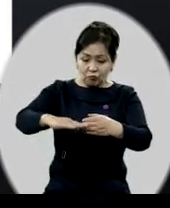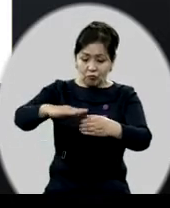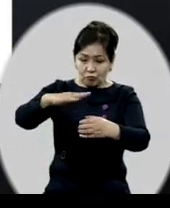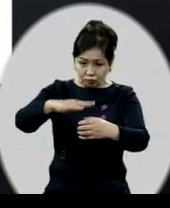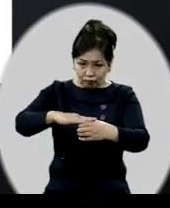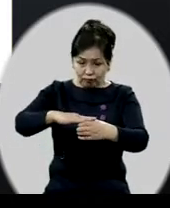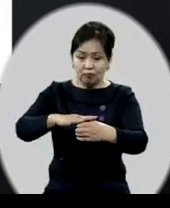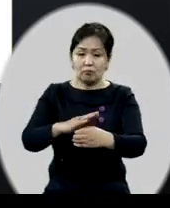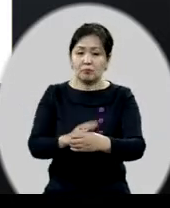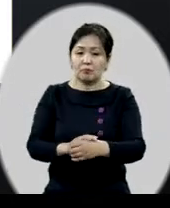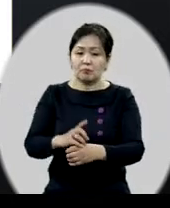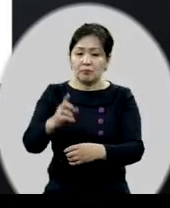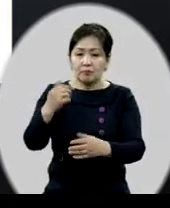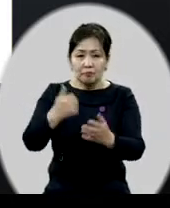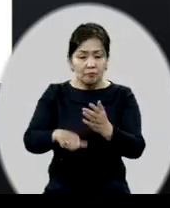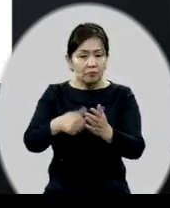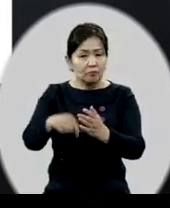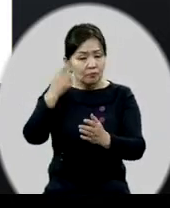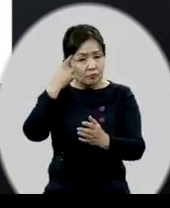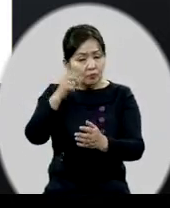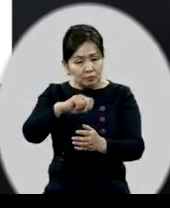тэмдэгтэй хийгээрэй хүүхдүүдээ.